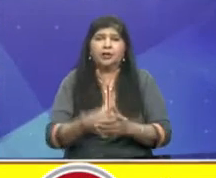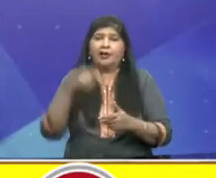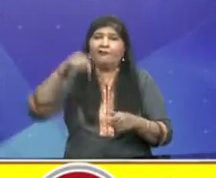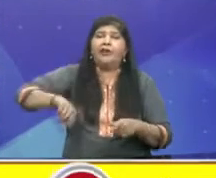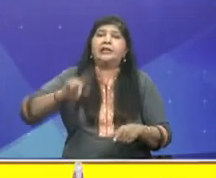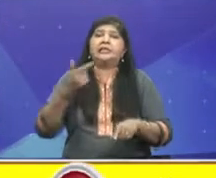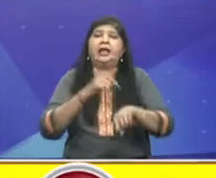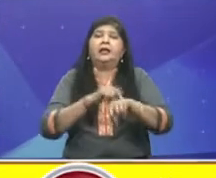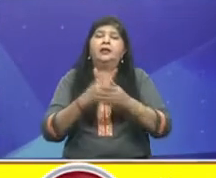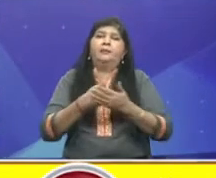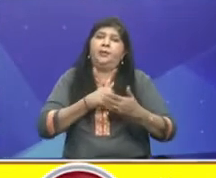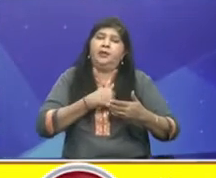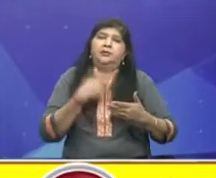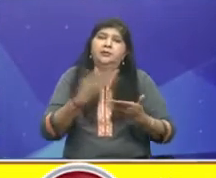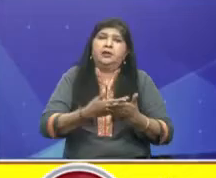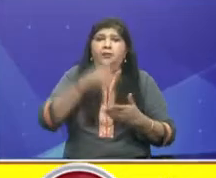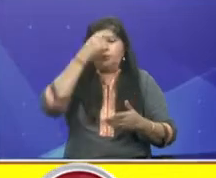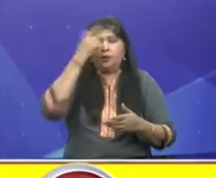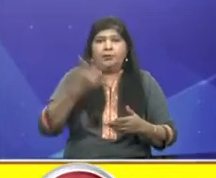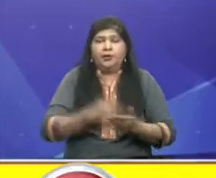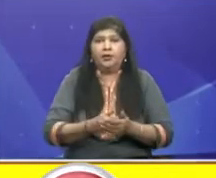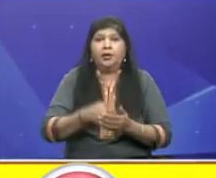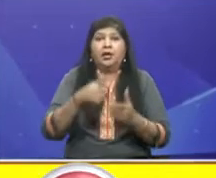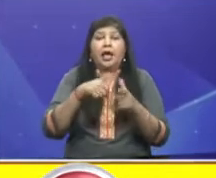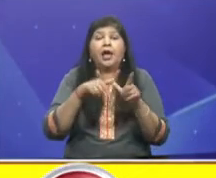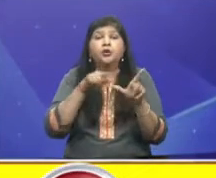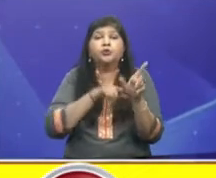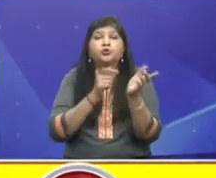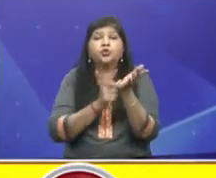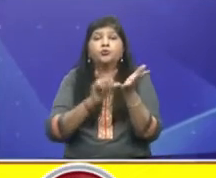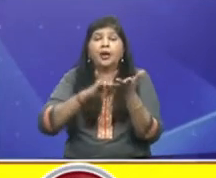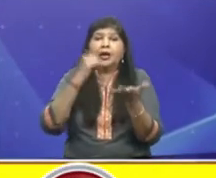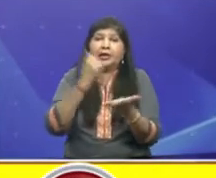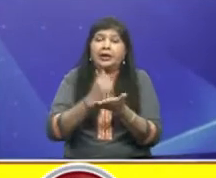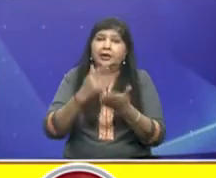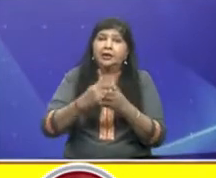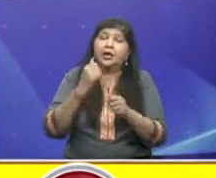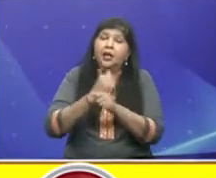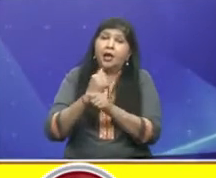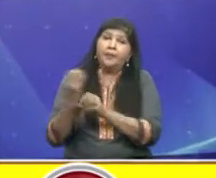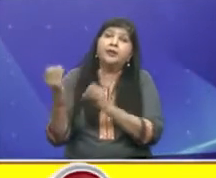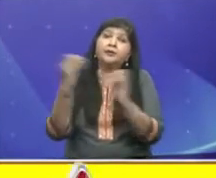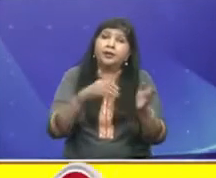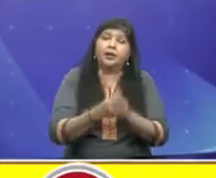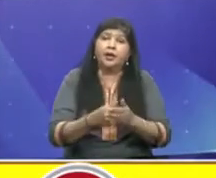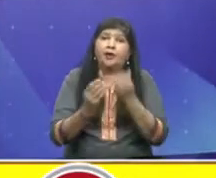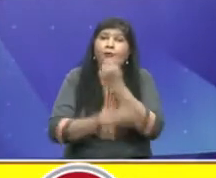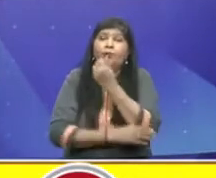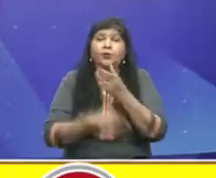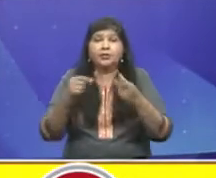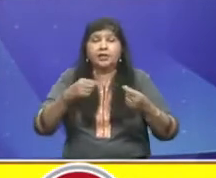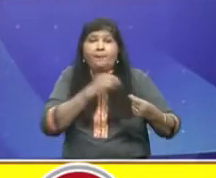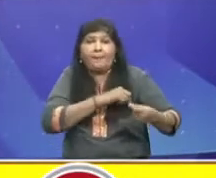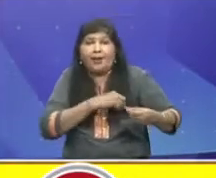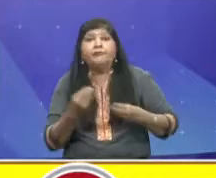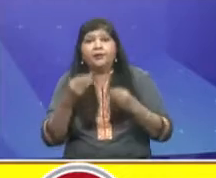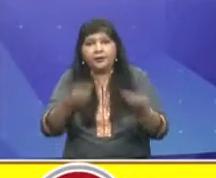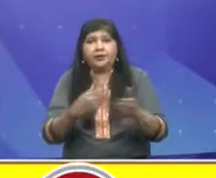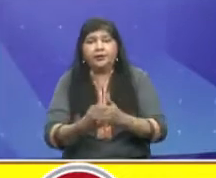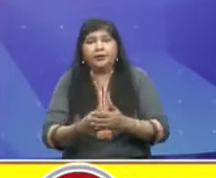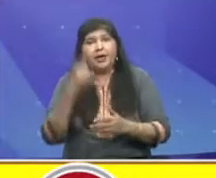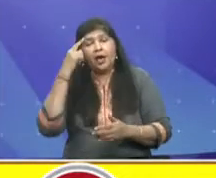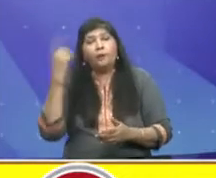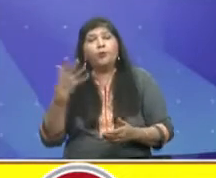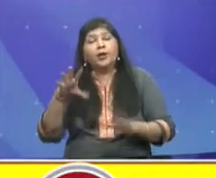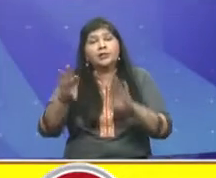पहला है हमारे साथ ही हुआ है। ये आयुष्मान कार्ड भारत सरकार या कार्ड देती है गरीबों के लिए, एक बहुत बड़ी योजना है, तो ये आपको